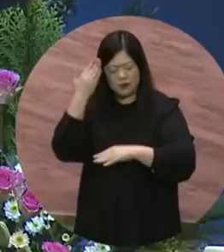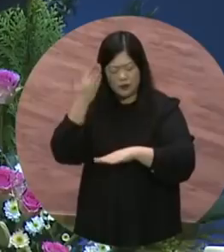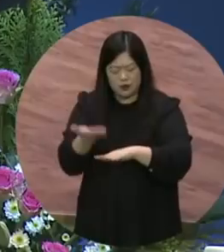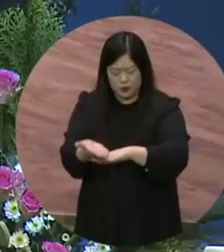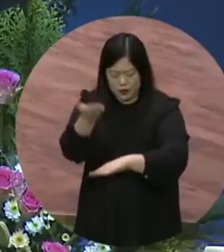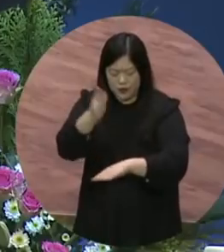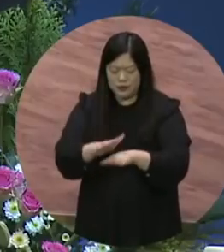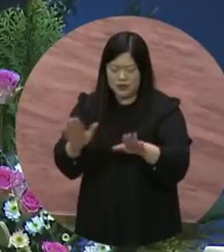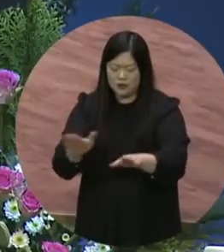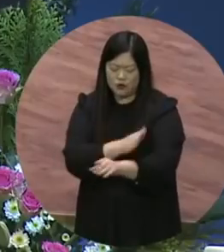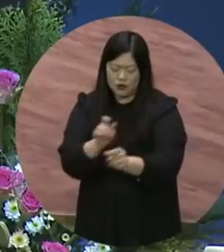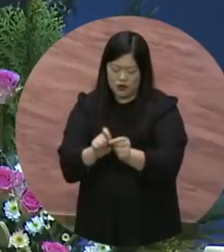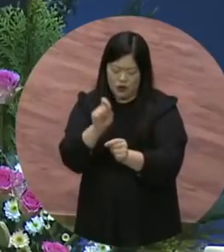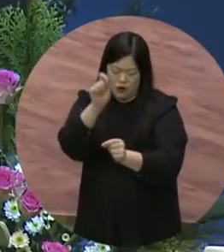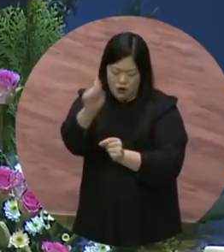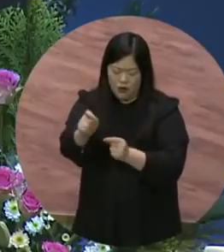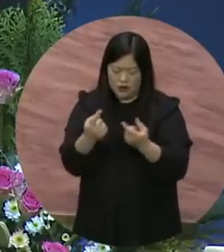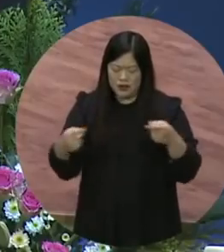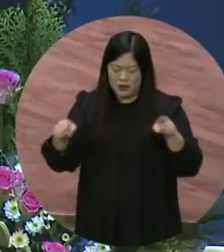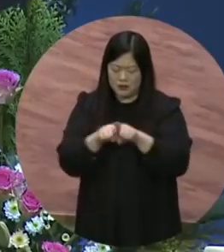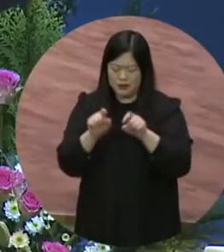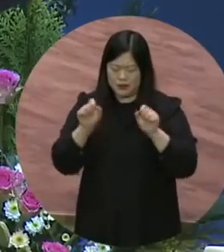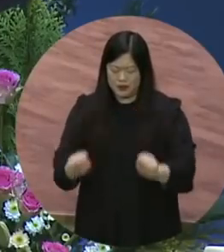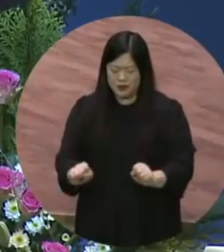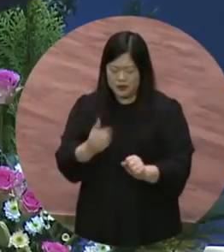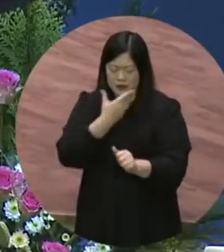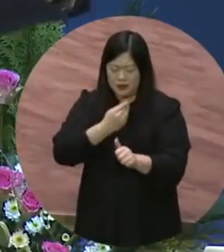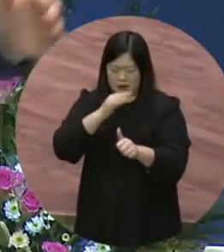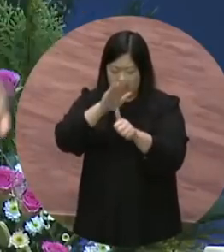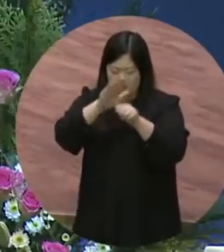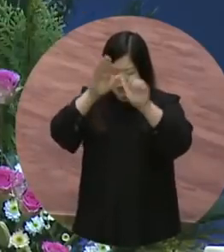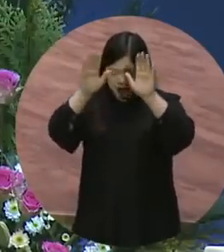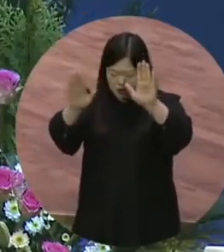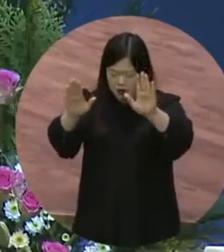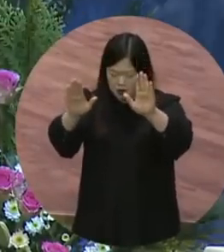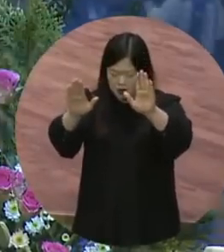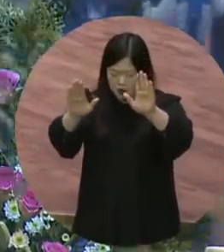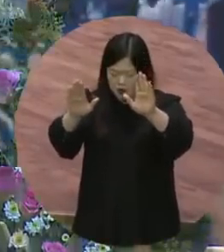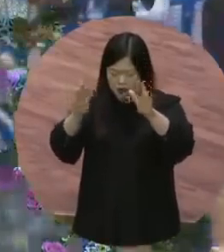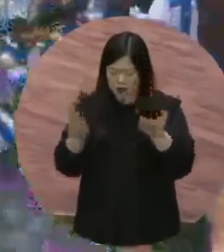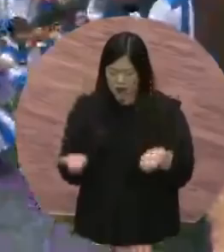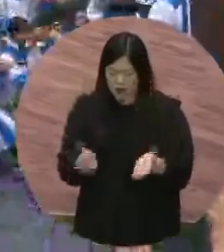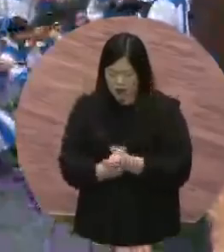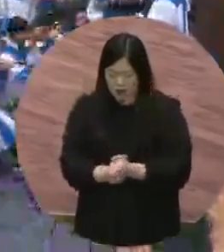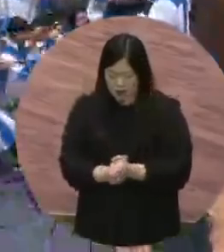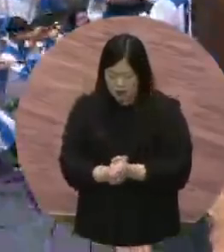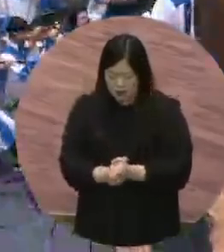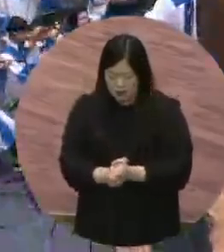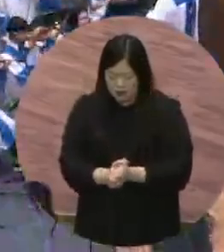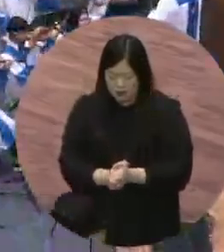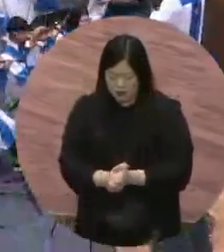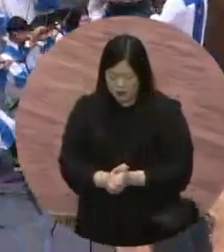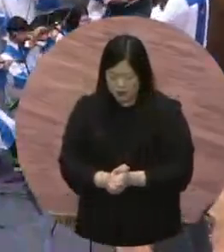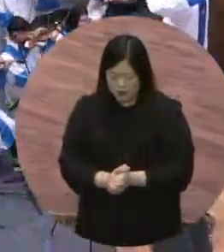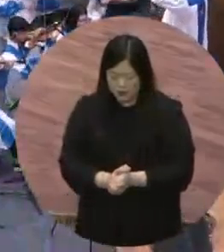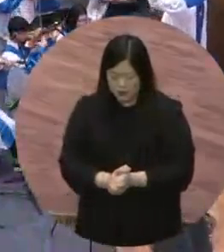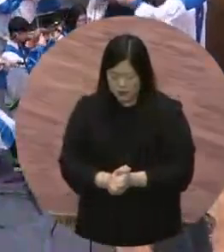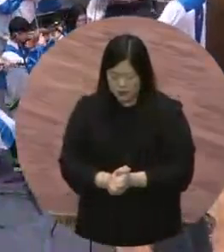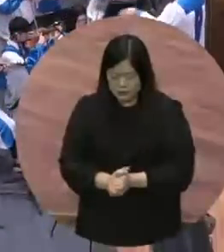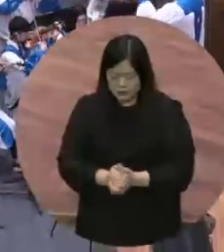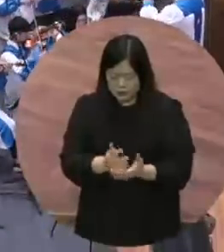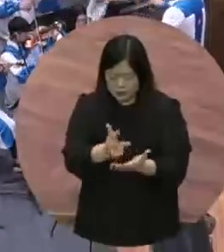위해 지금부터 영원까지 함께 계실 저다. 아멘.